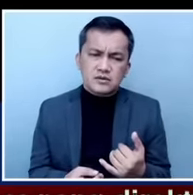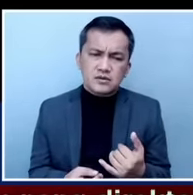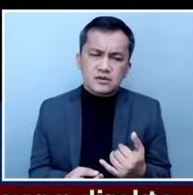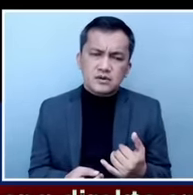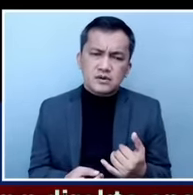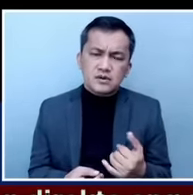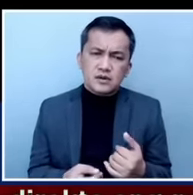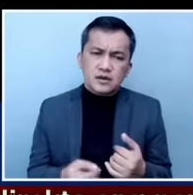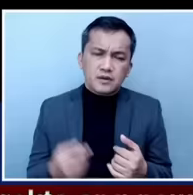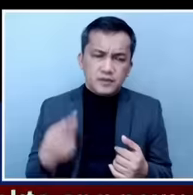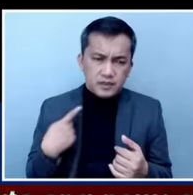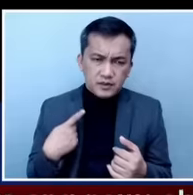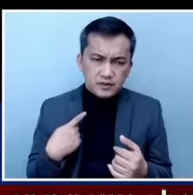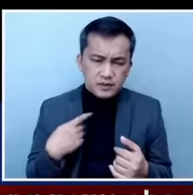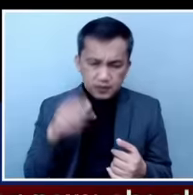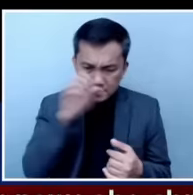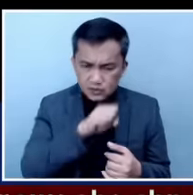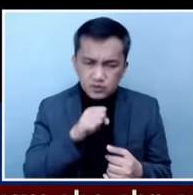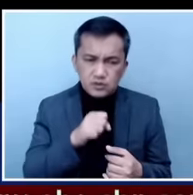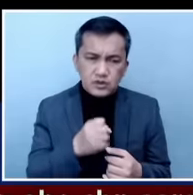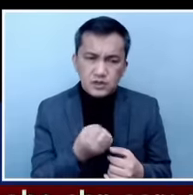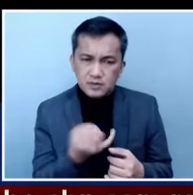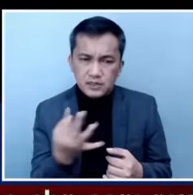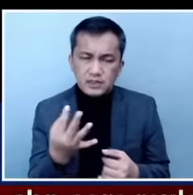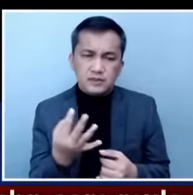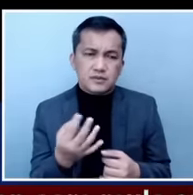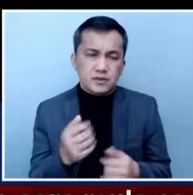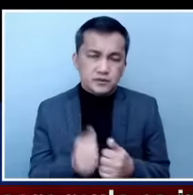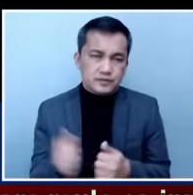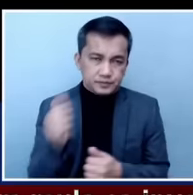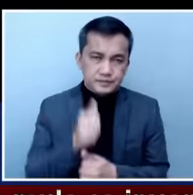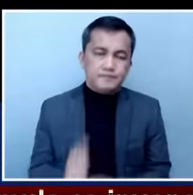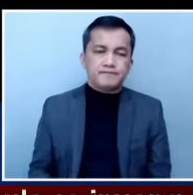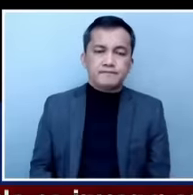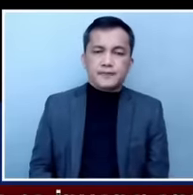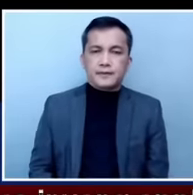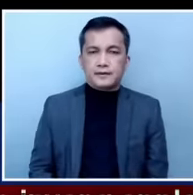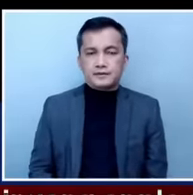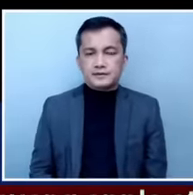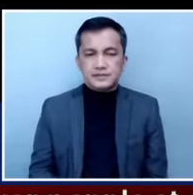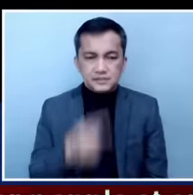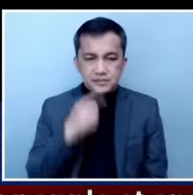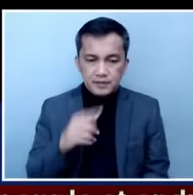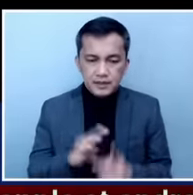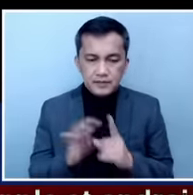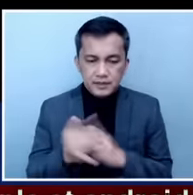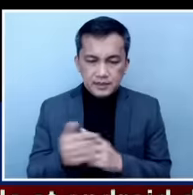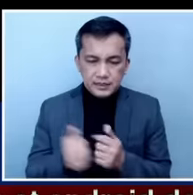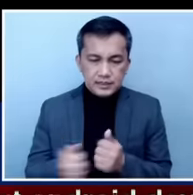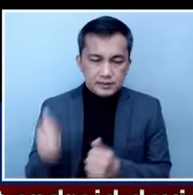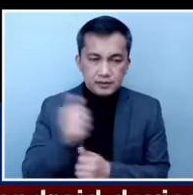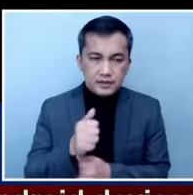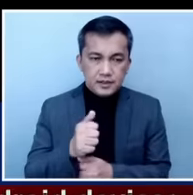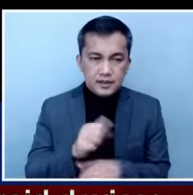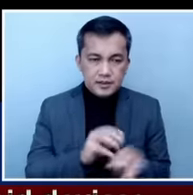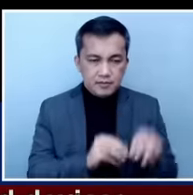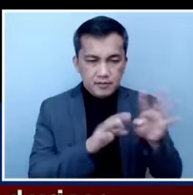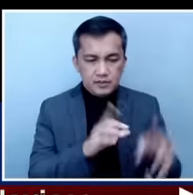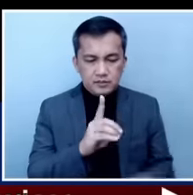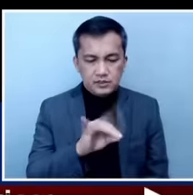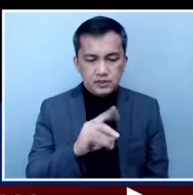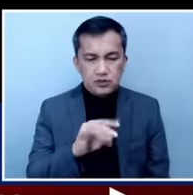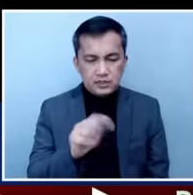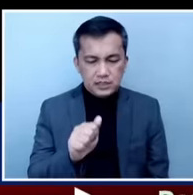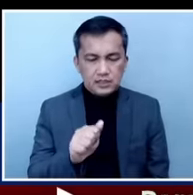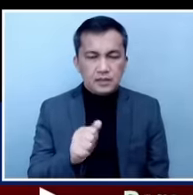pagtaya pa ang ibinibigay na bilang ng mga otoridad. Pero ayon sa barangay chairman ng Mount Diwata, maaring